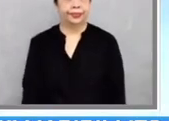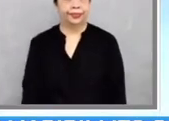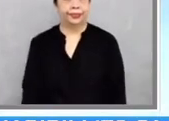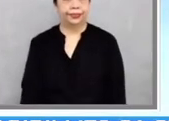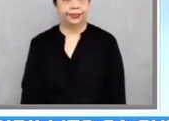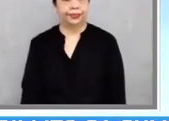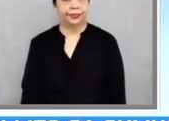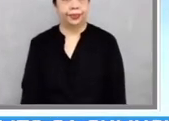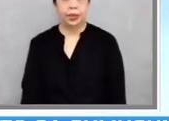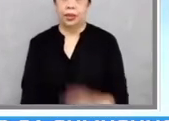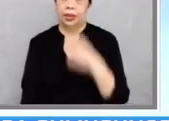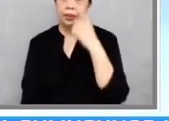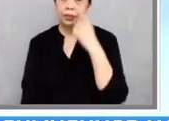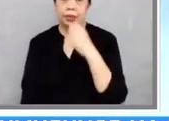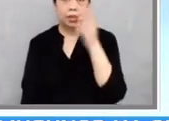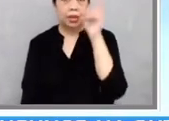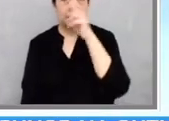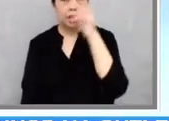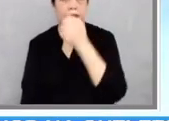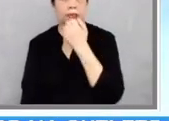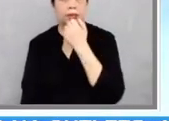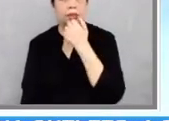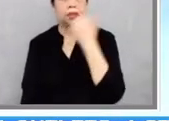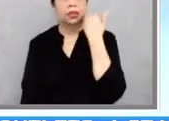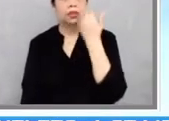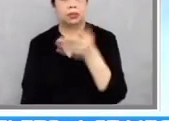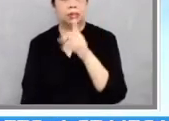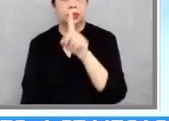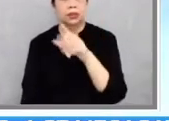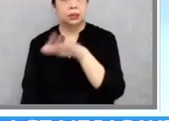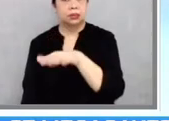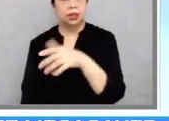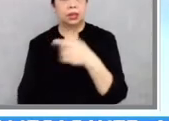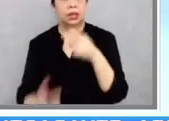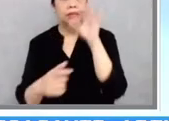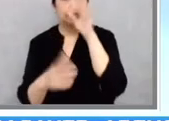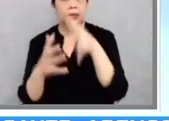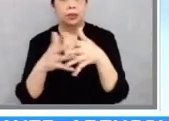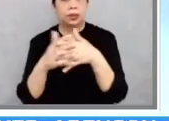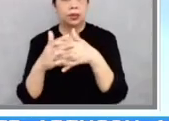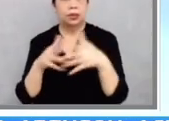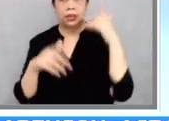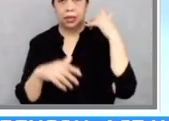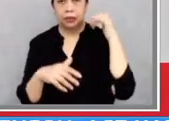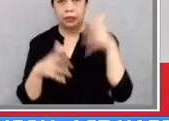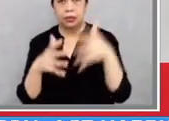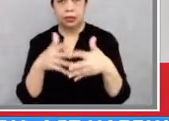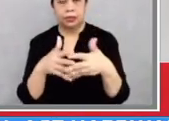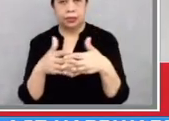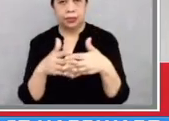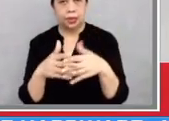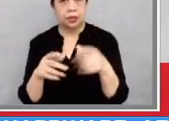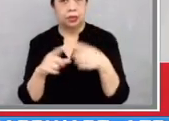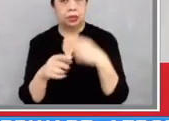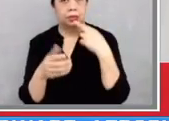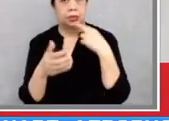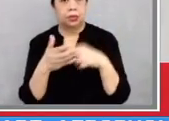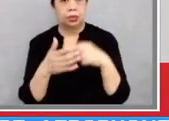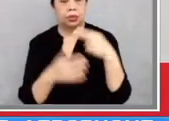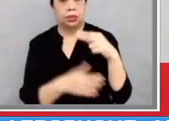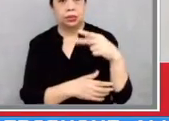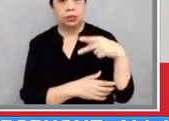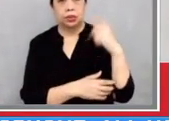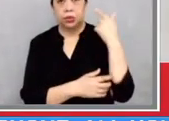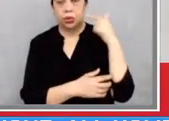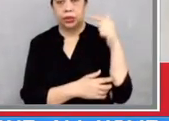Dahil sa mistaken identity, namatay sa pamamaril ang isang batang PhilAm sa California sa Amerika. Batay sa ulat ng Highway Patrol Golden Gate